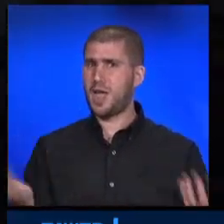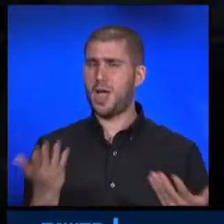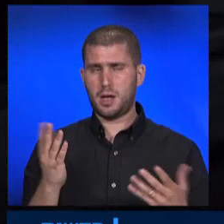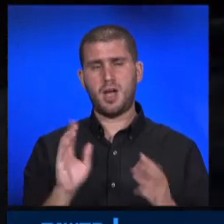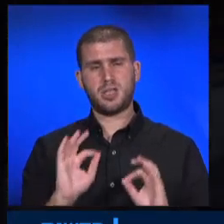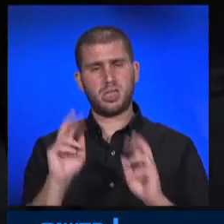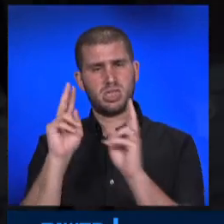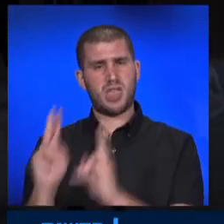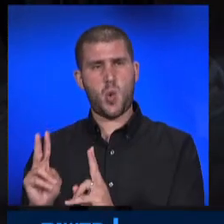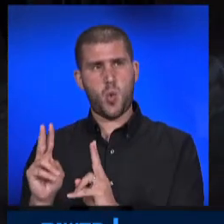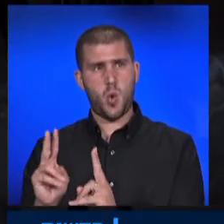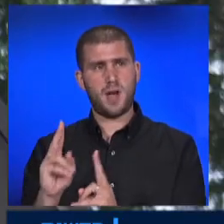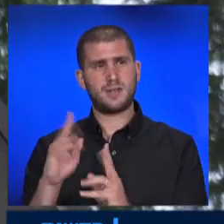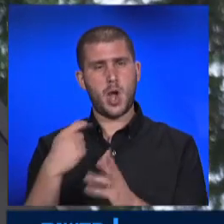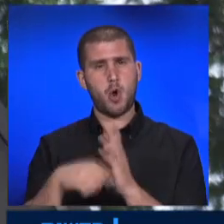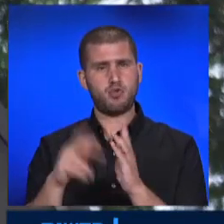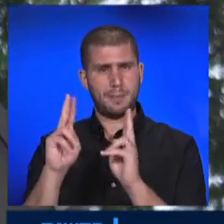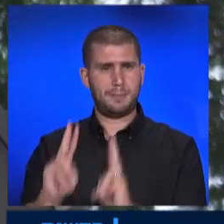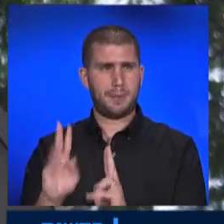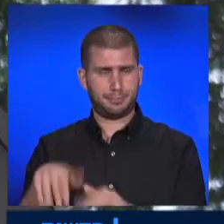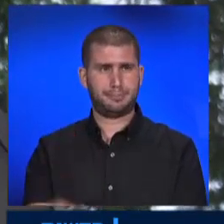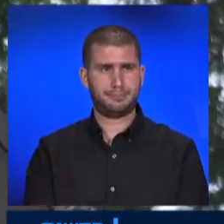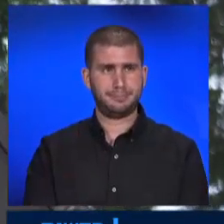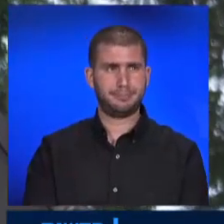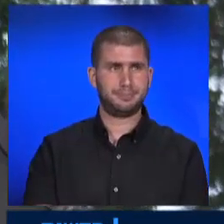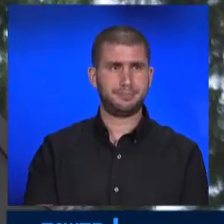תקוע ואיתו הרוכשים.